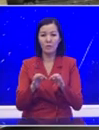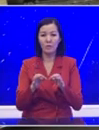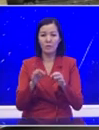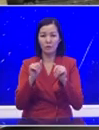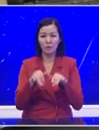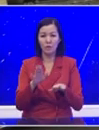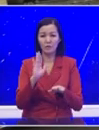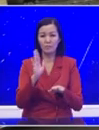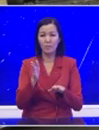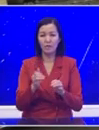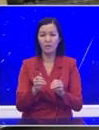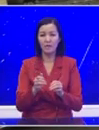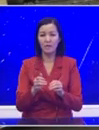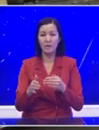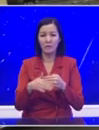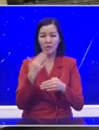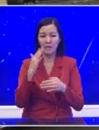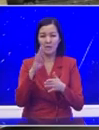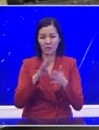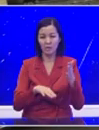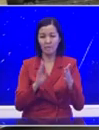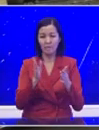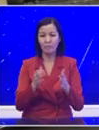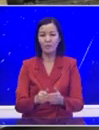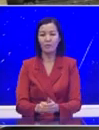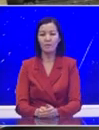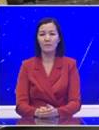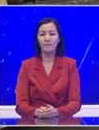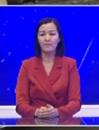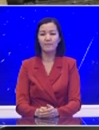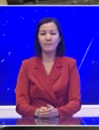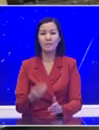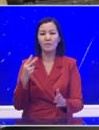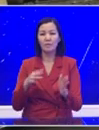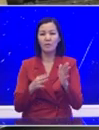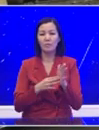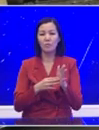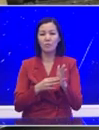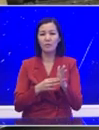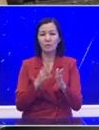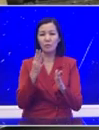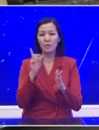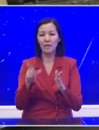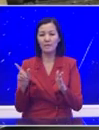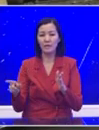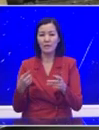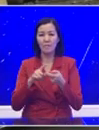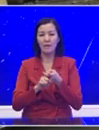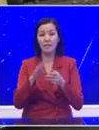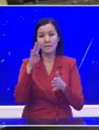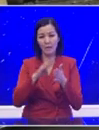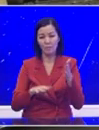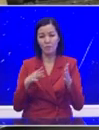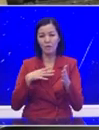барлығына тиісті шара қолданылды. Яғни 29-ның ішінен 4 азаматқа қатысты айыппұл